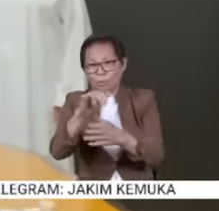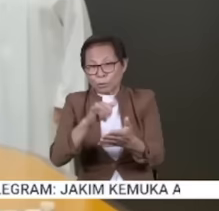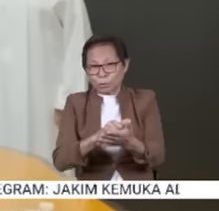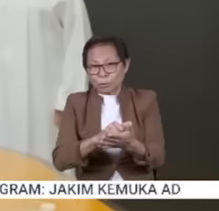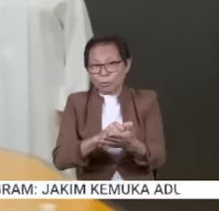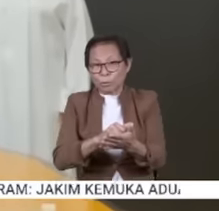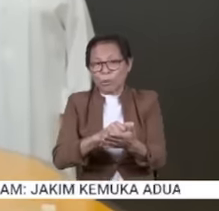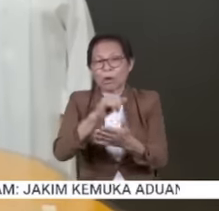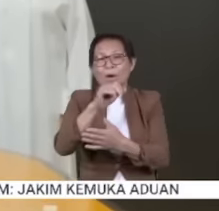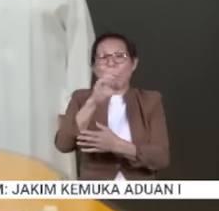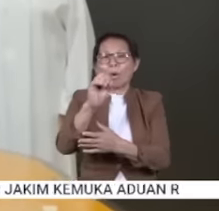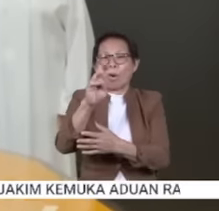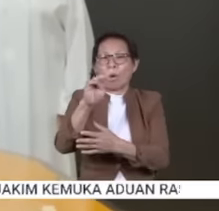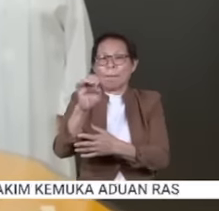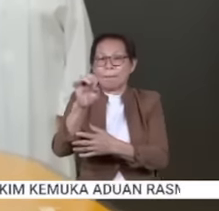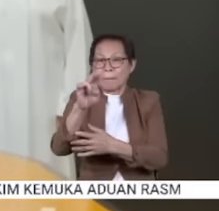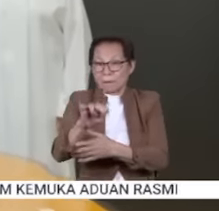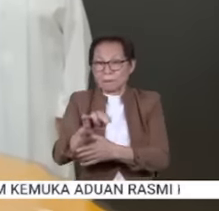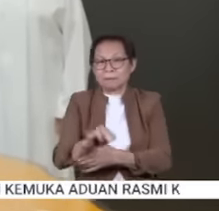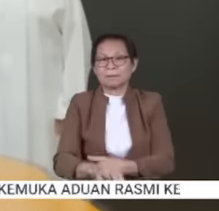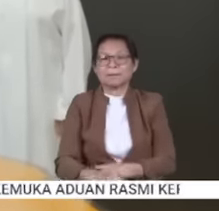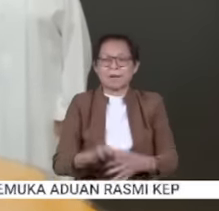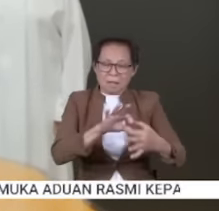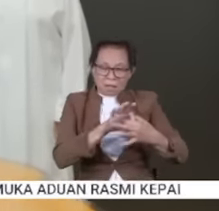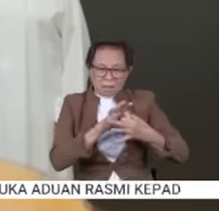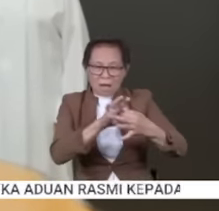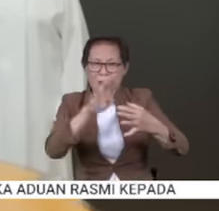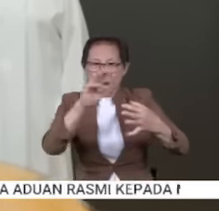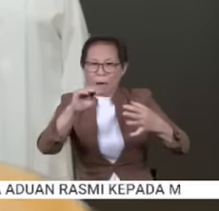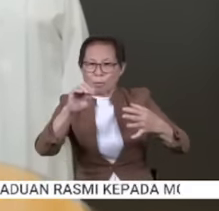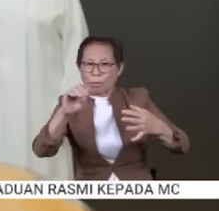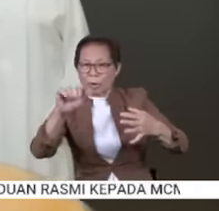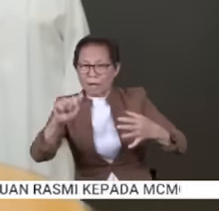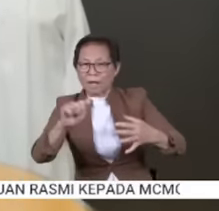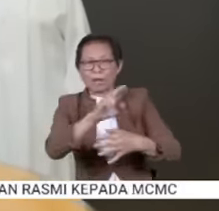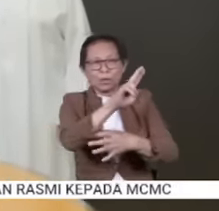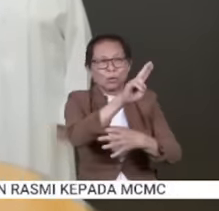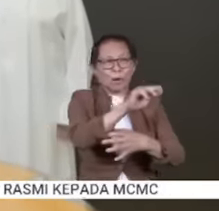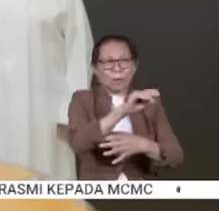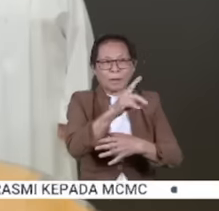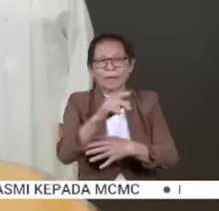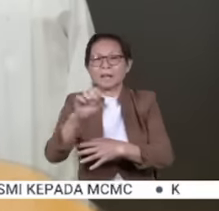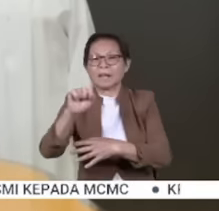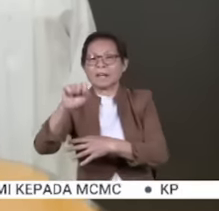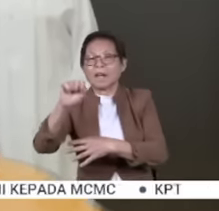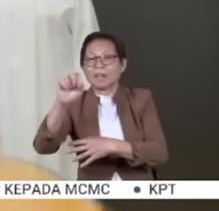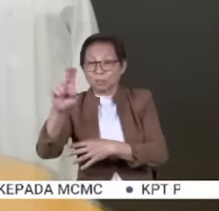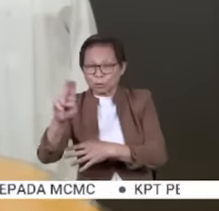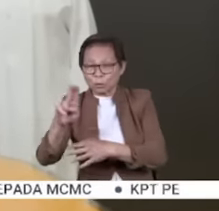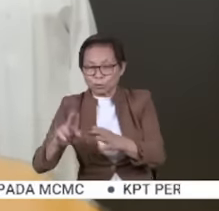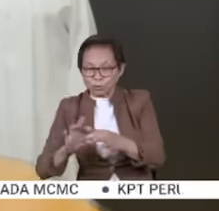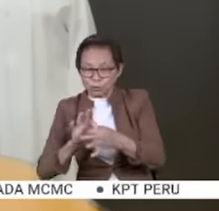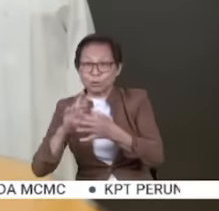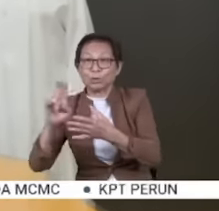tersebut di moska oman sementara itu kandungan kerjasama MUI antara UMK dan soha University